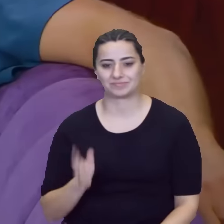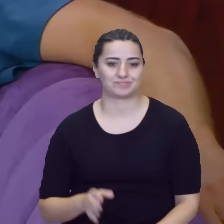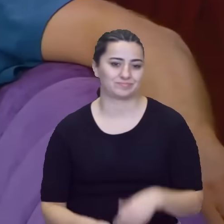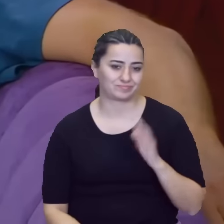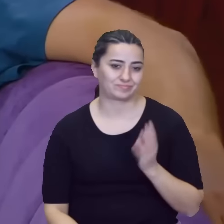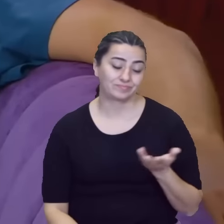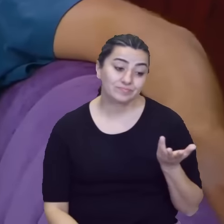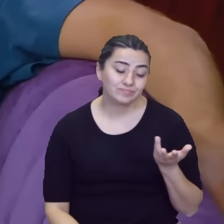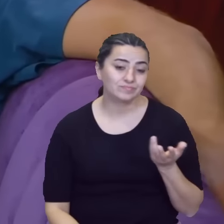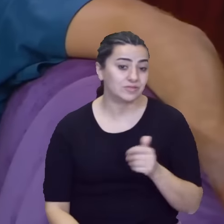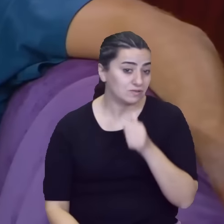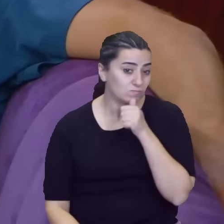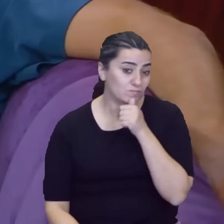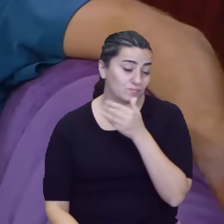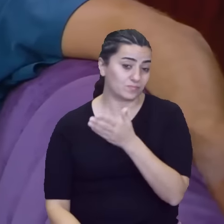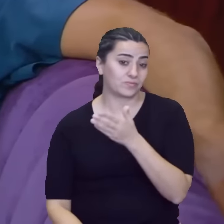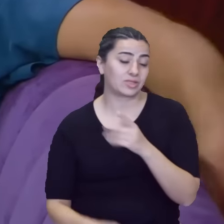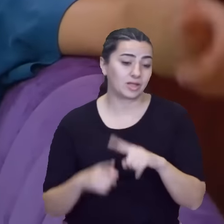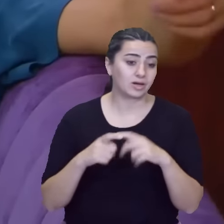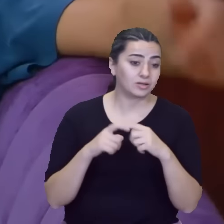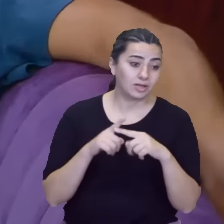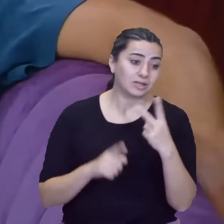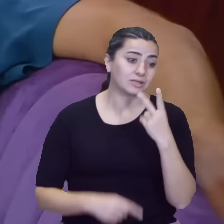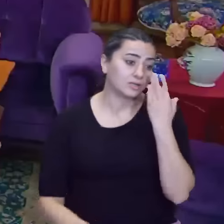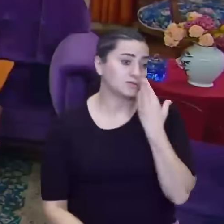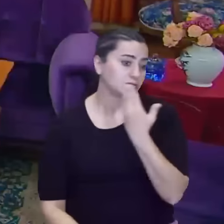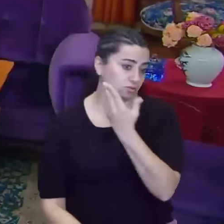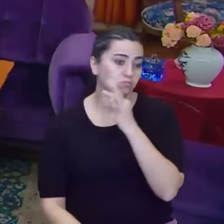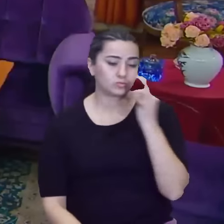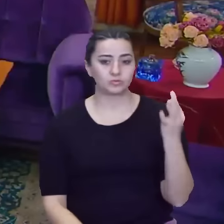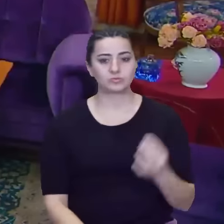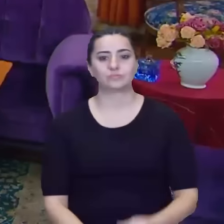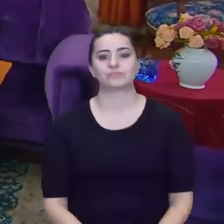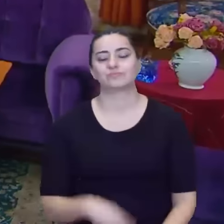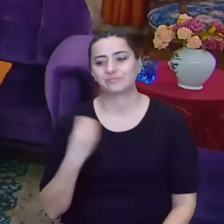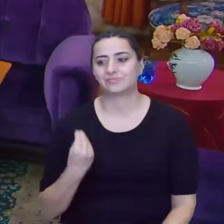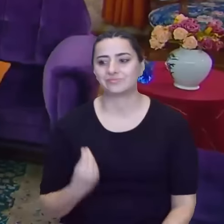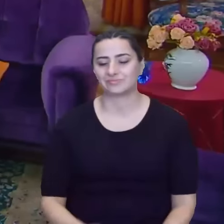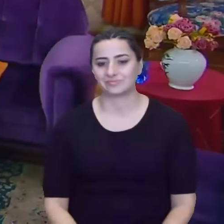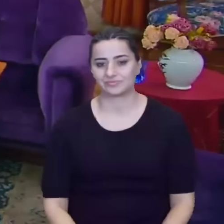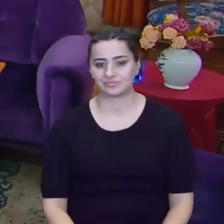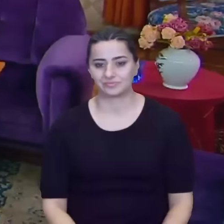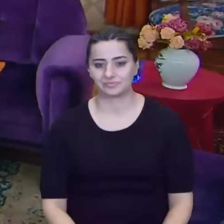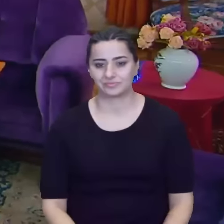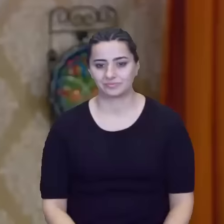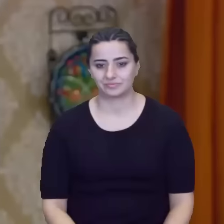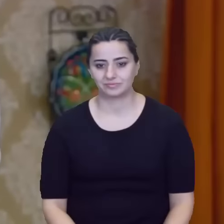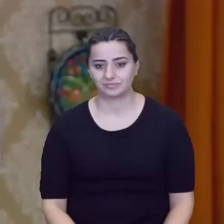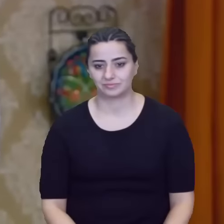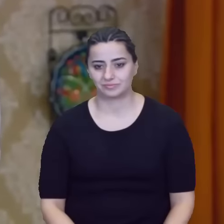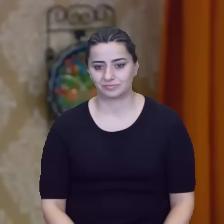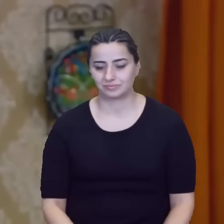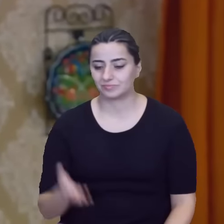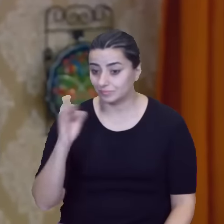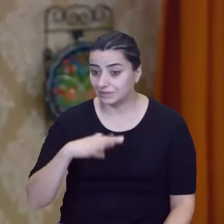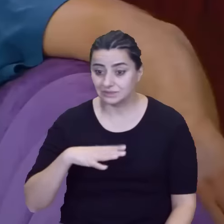Hay Allah. Ama babam sonuçta TRT2'yi seyrediyor, ne güzel. Hülde'nin bir elinde fincan, diğerinde çay bardağı. Ver